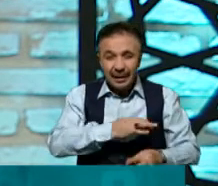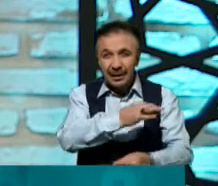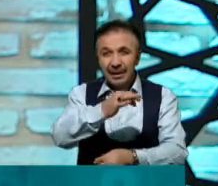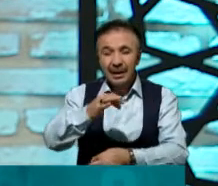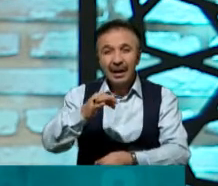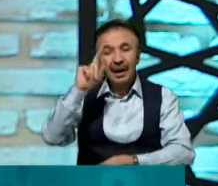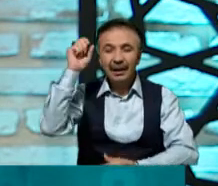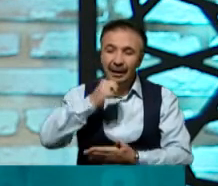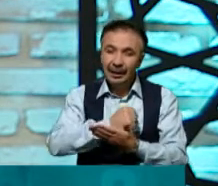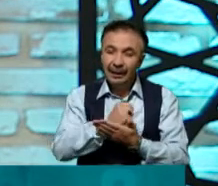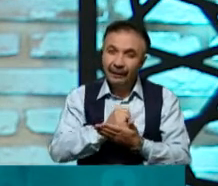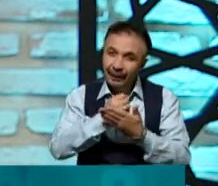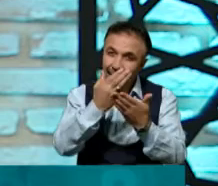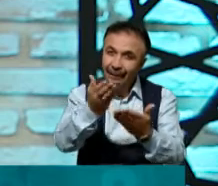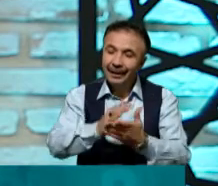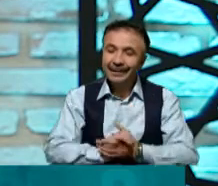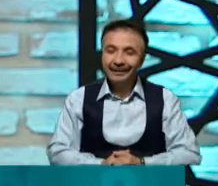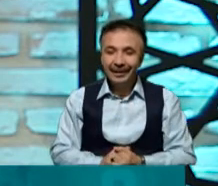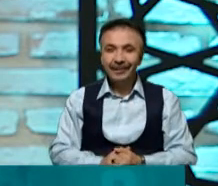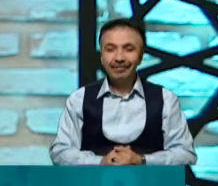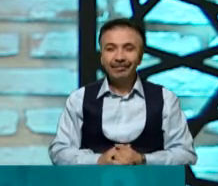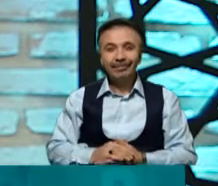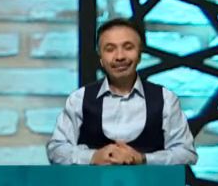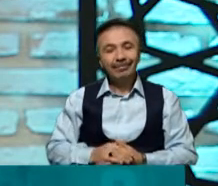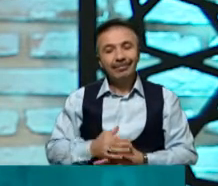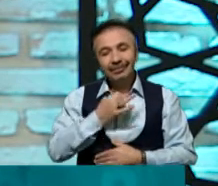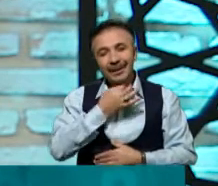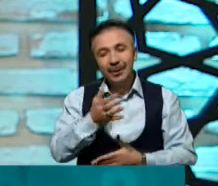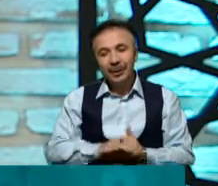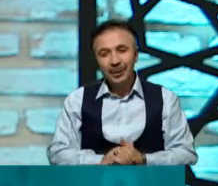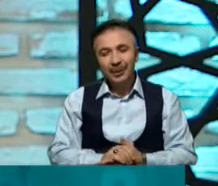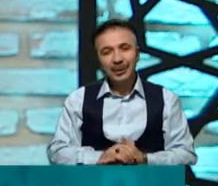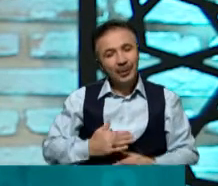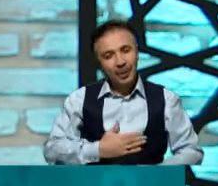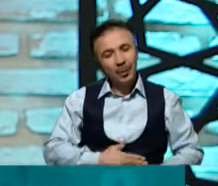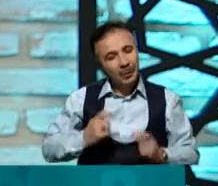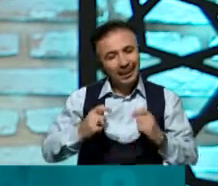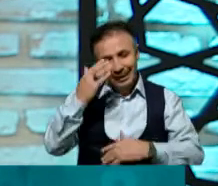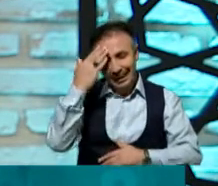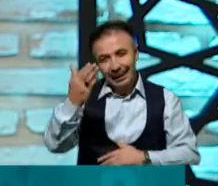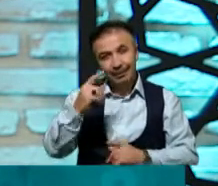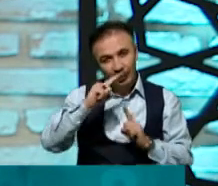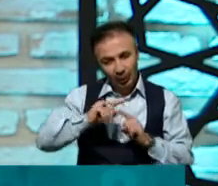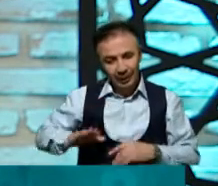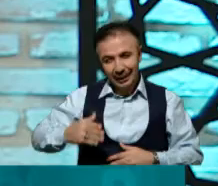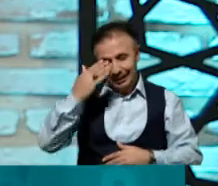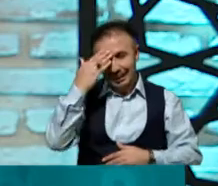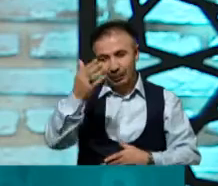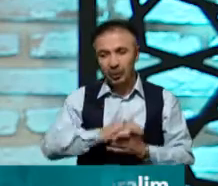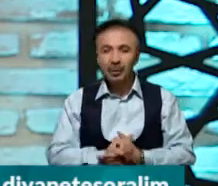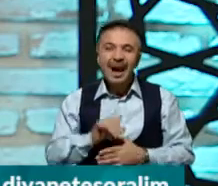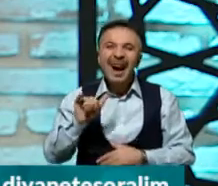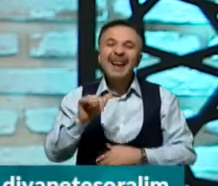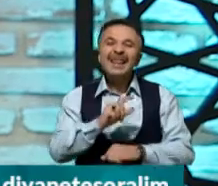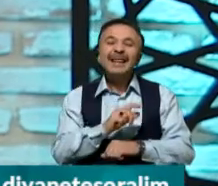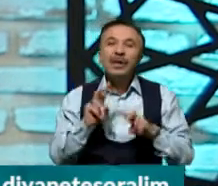Ben her akşam izliyorum sizi. Sağ olun. Amin. Var olun. Bursa'ya selam. Torununuza da selam olsun efendim bu vesileyle. Evet hocam. Aynı konuda